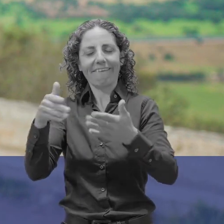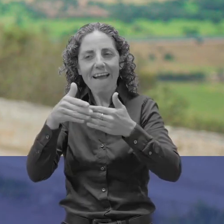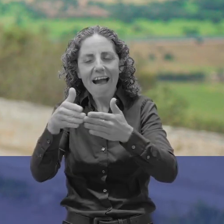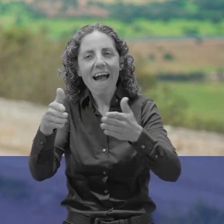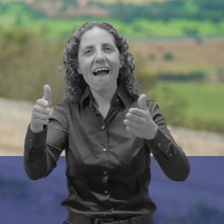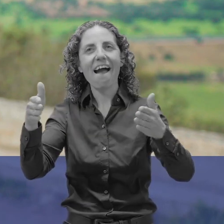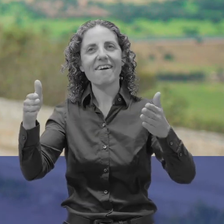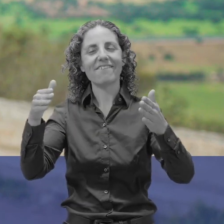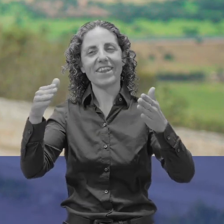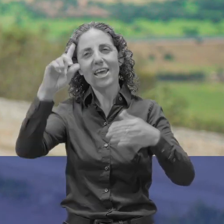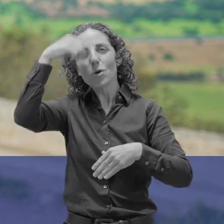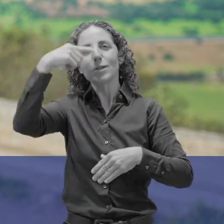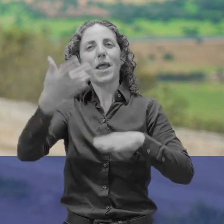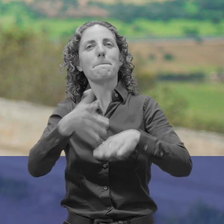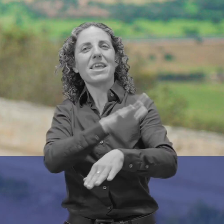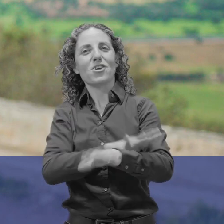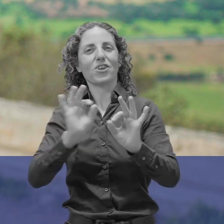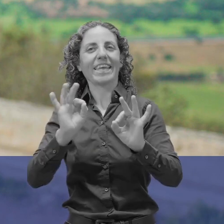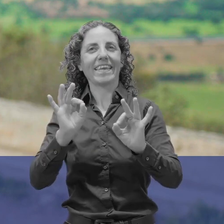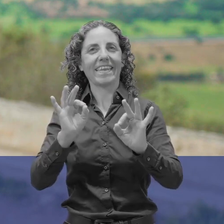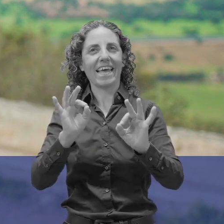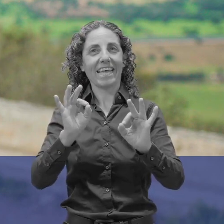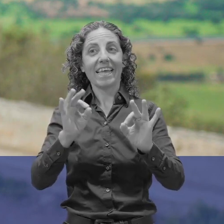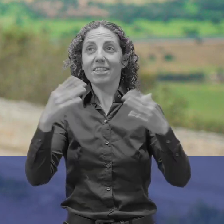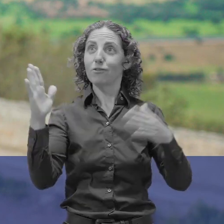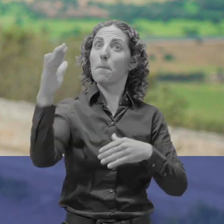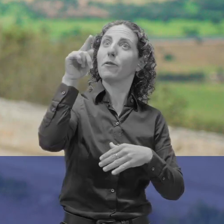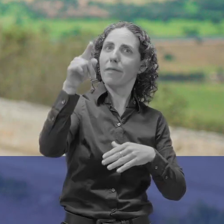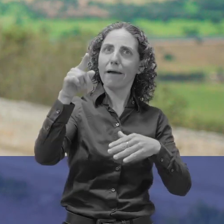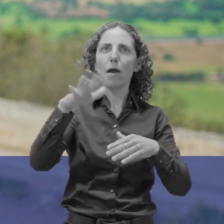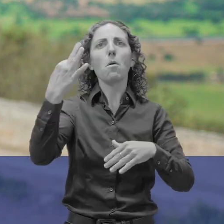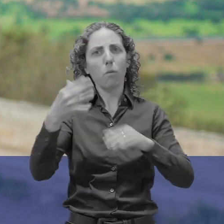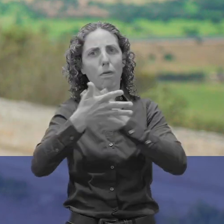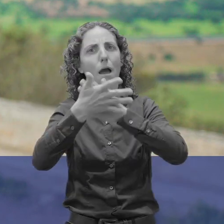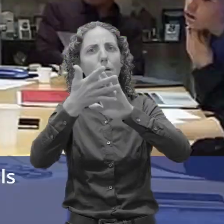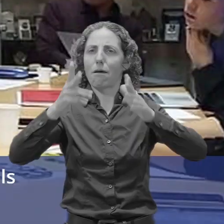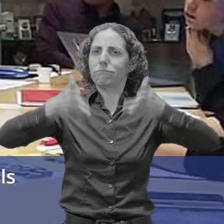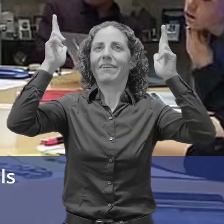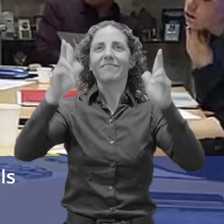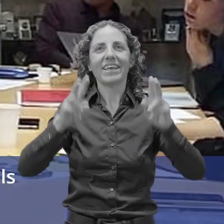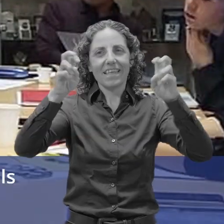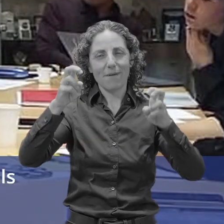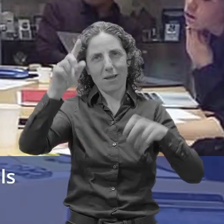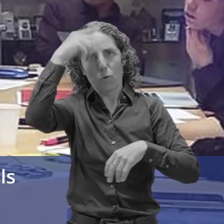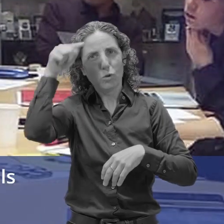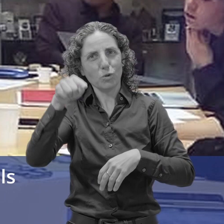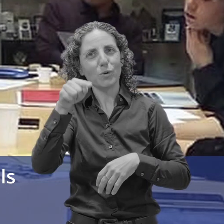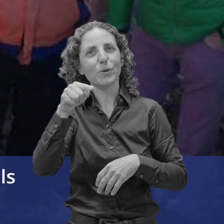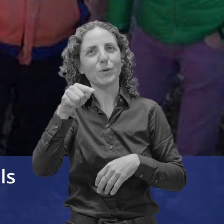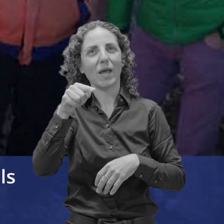cultura mallorquina i a la muntanya se va poder aixecar en llibertat d'aquesta cultura, també respecte a la